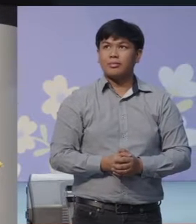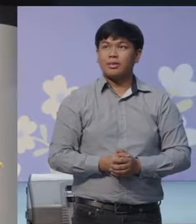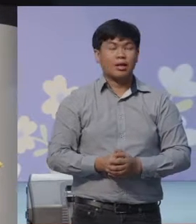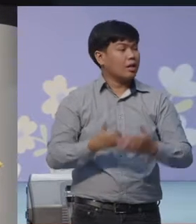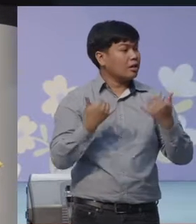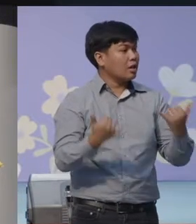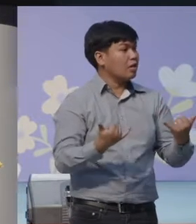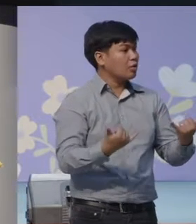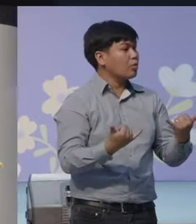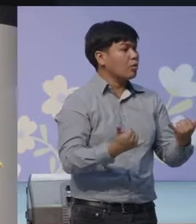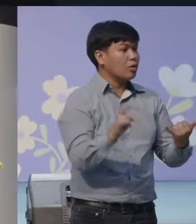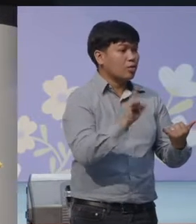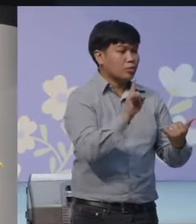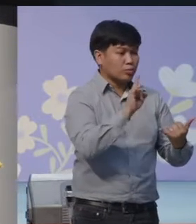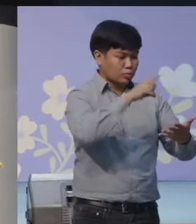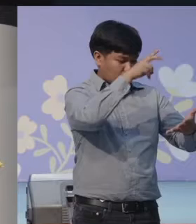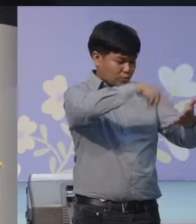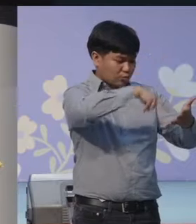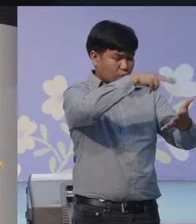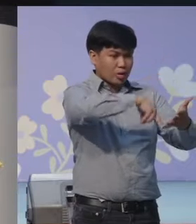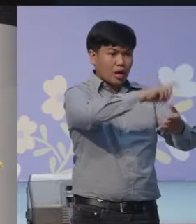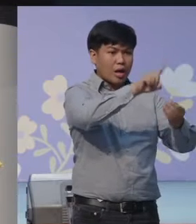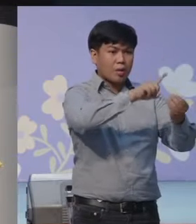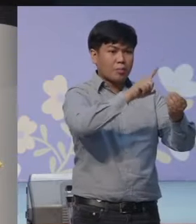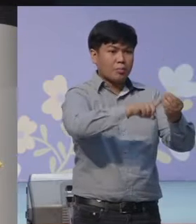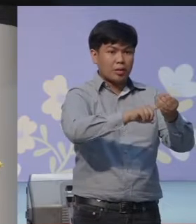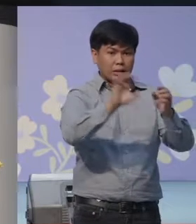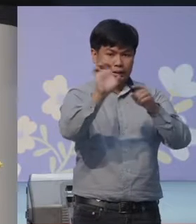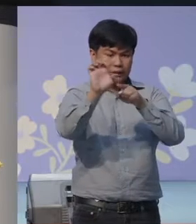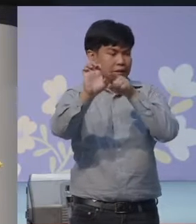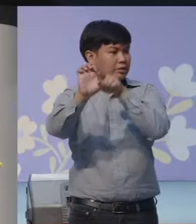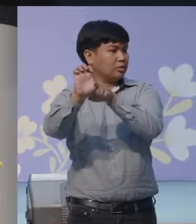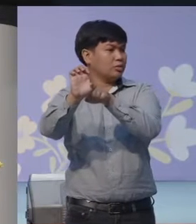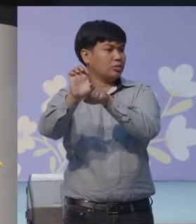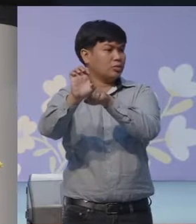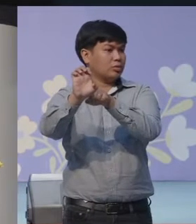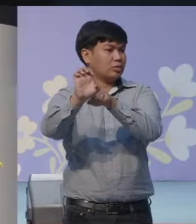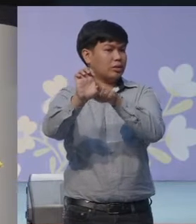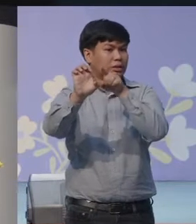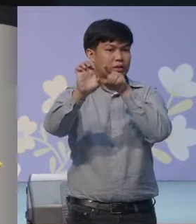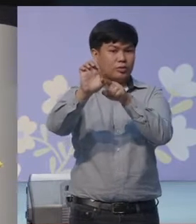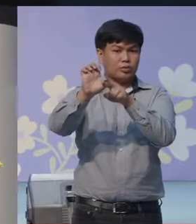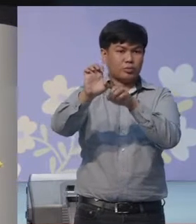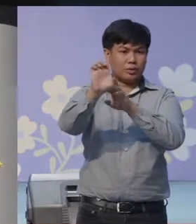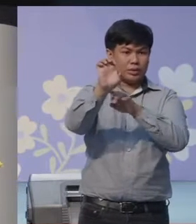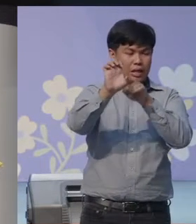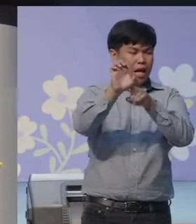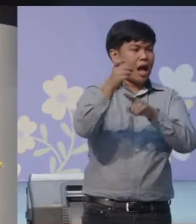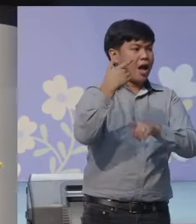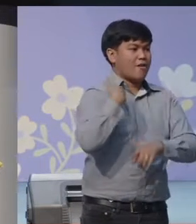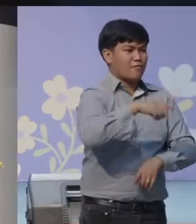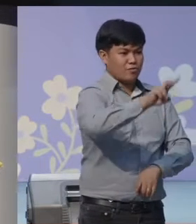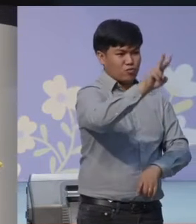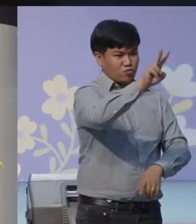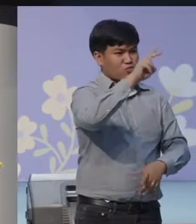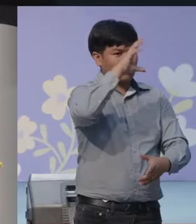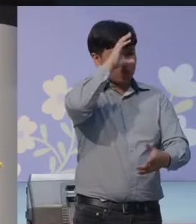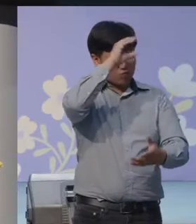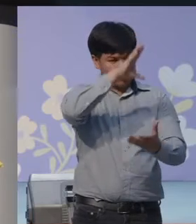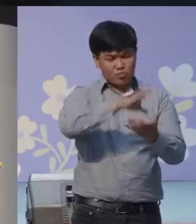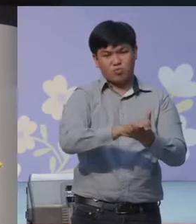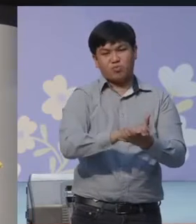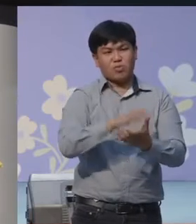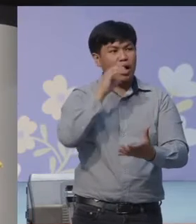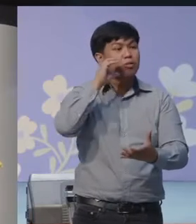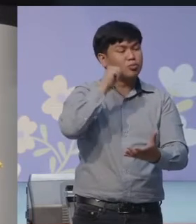Ano naman ang makikita natin tungkol kay Elkana? Si Elkana, pag tiningnan mo, talagang sumusunod